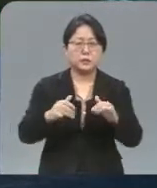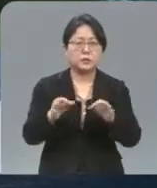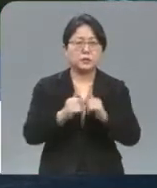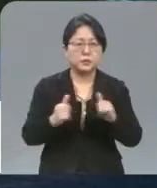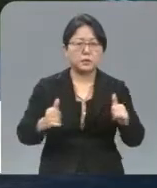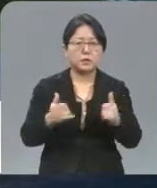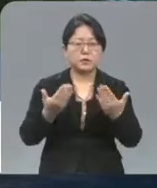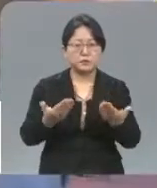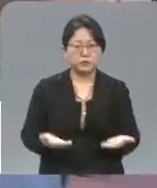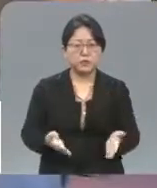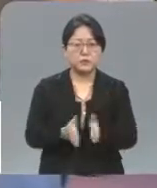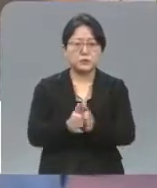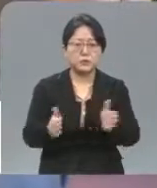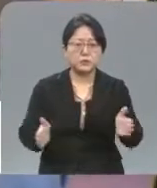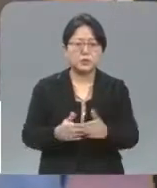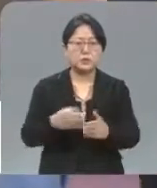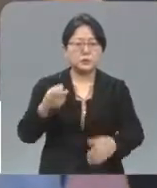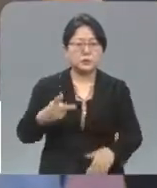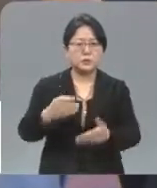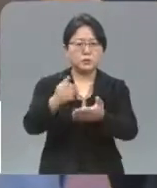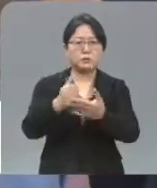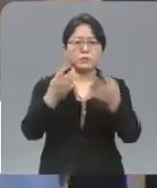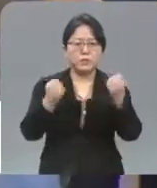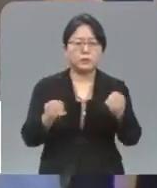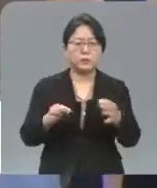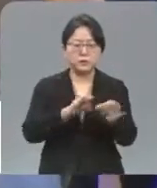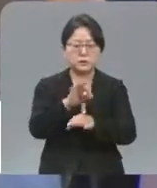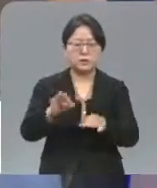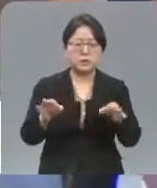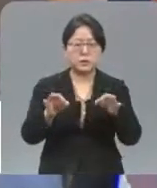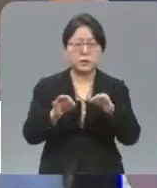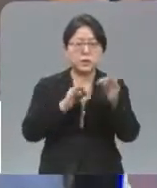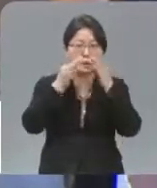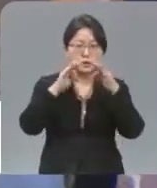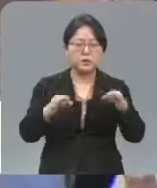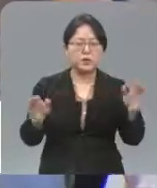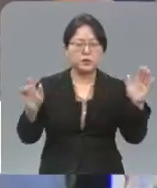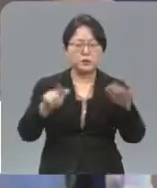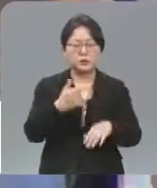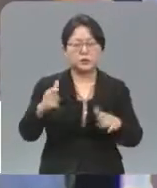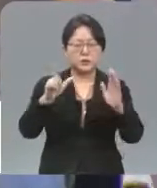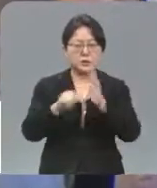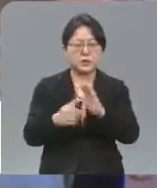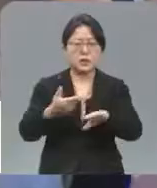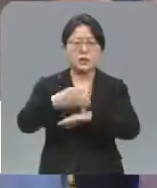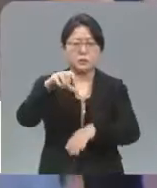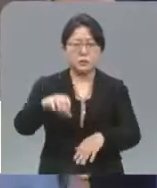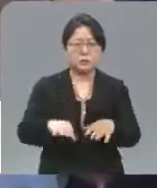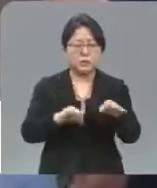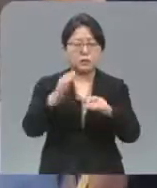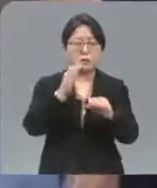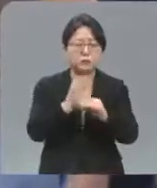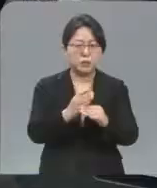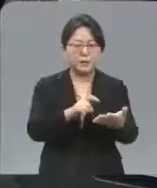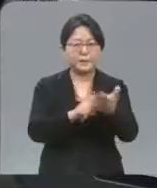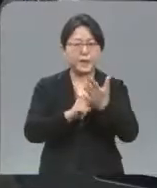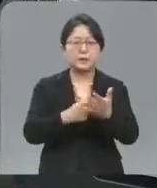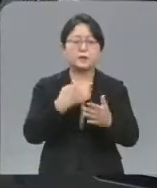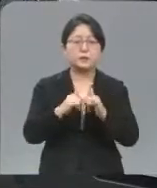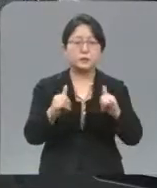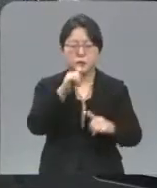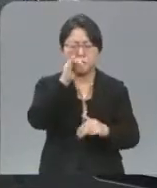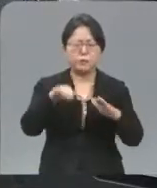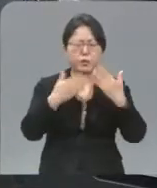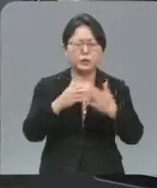임의로 휴업에 들어갔고 그나마 손님이 많은 금요일 저녁 시간대 다른 지역에서 영업을 하다 적발된 업주도 있습니다.